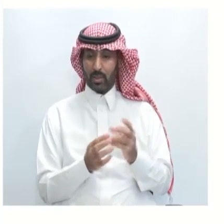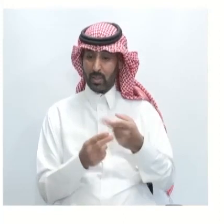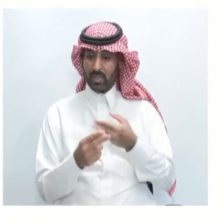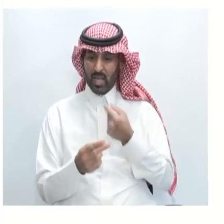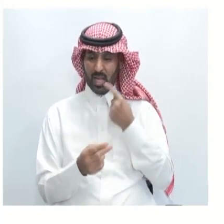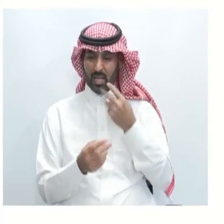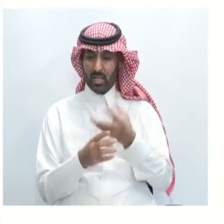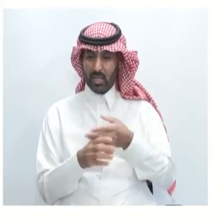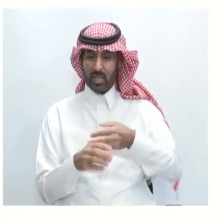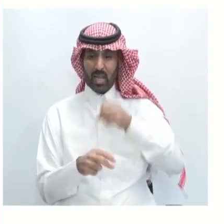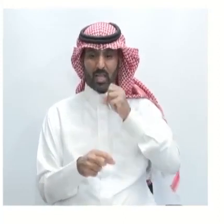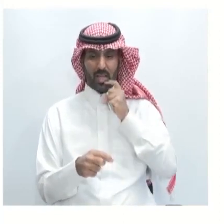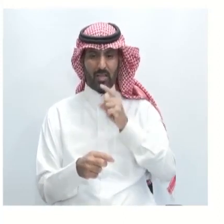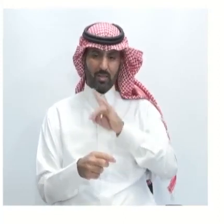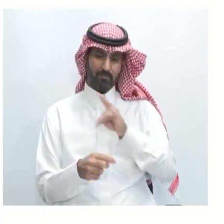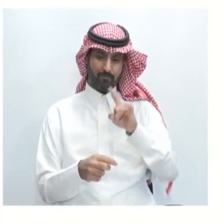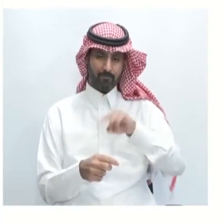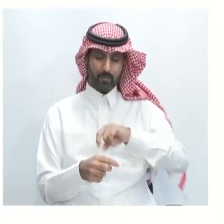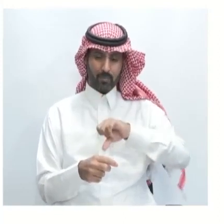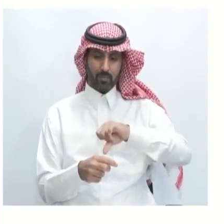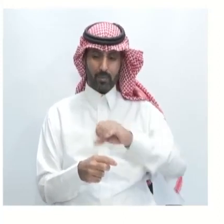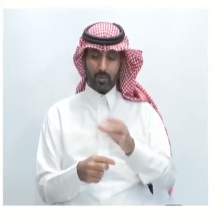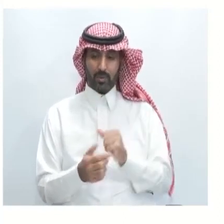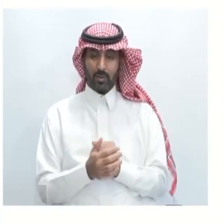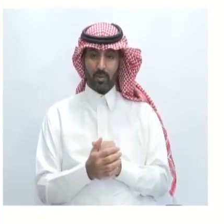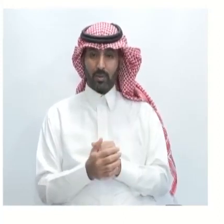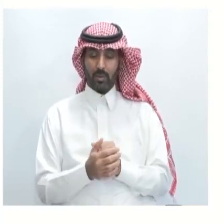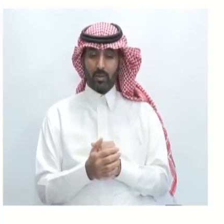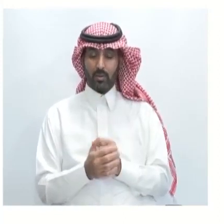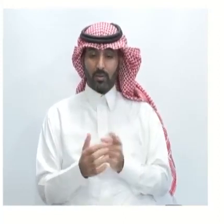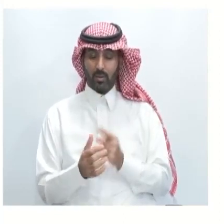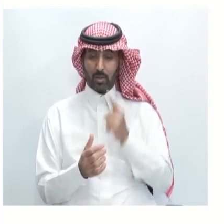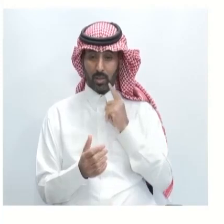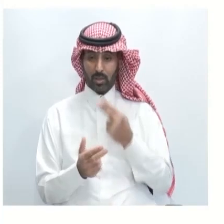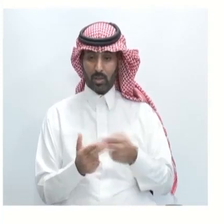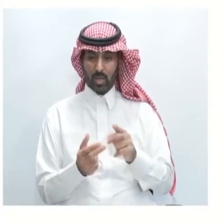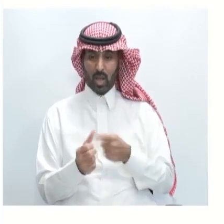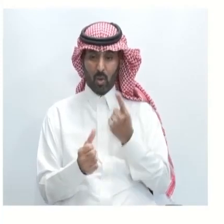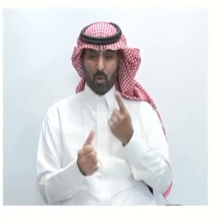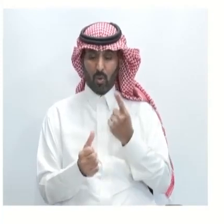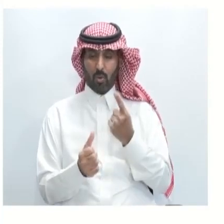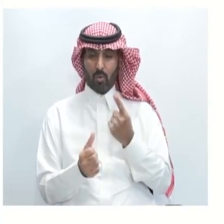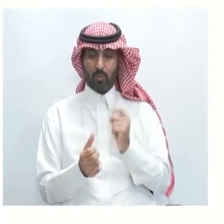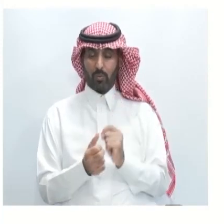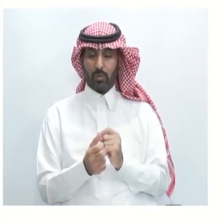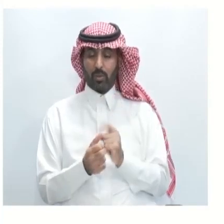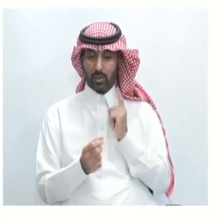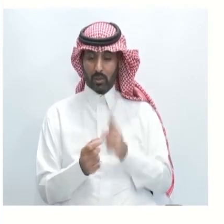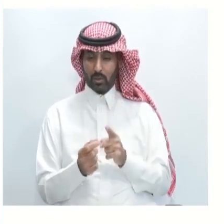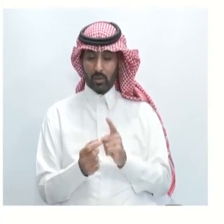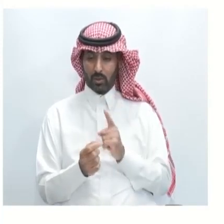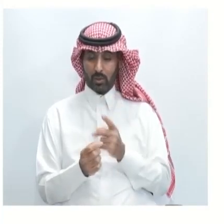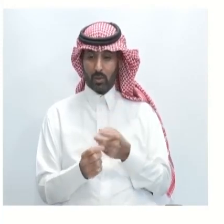اذا الشكل الاول يشترط شرطين حتى يكون